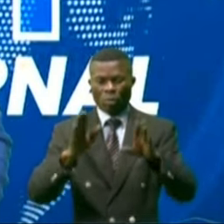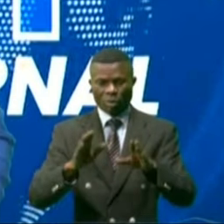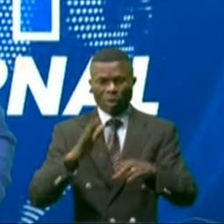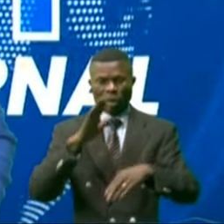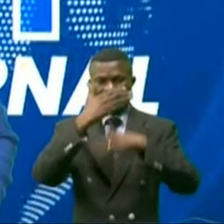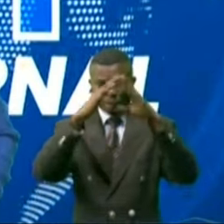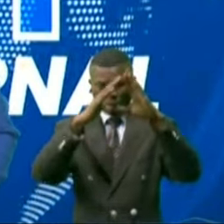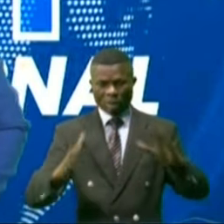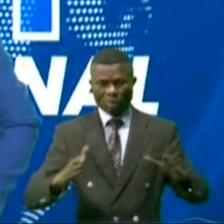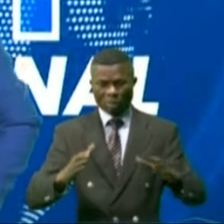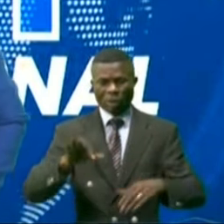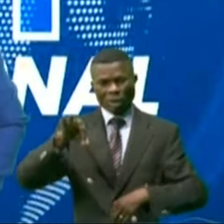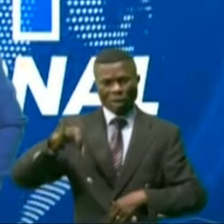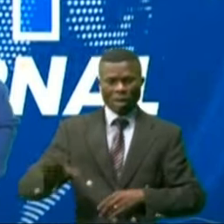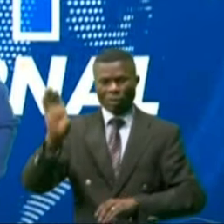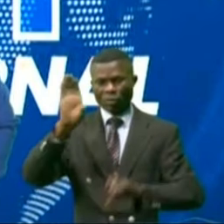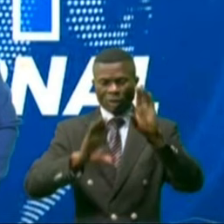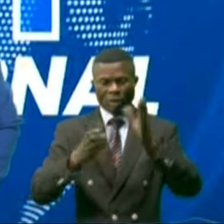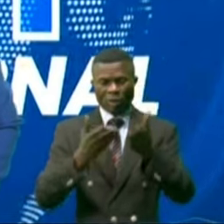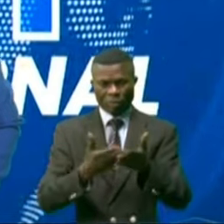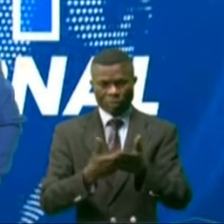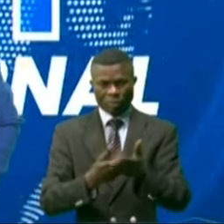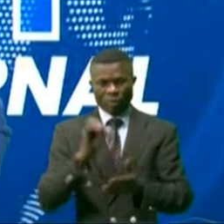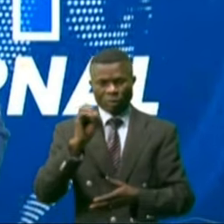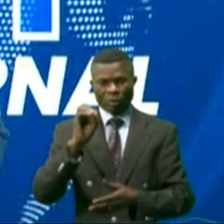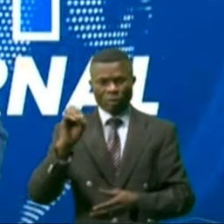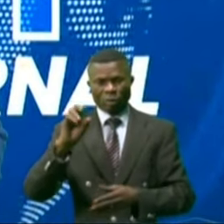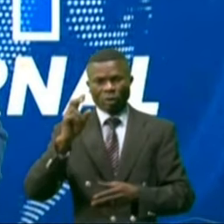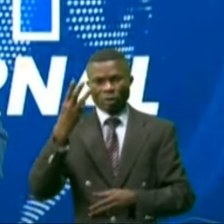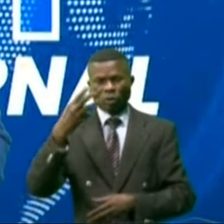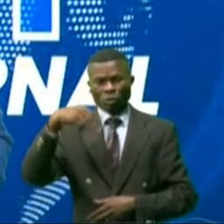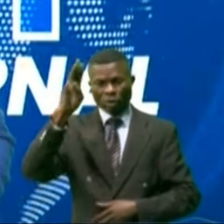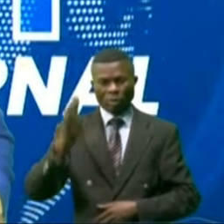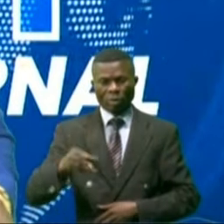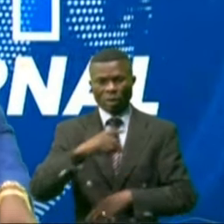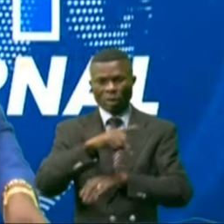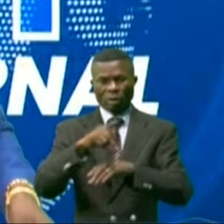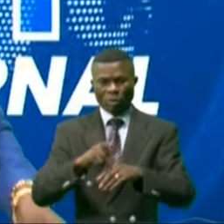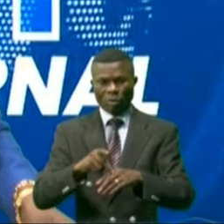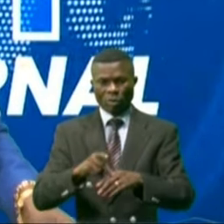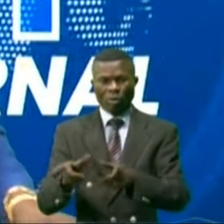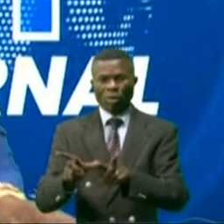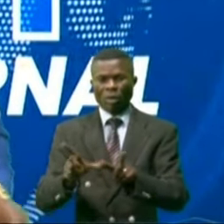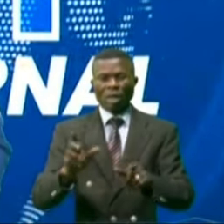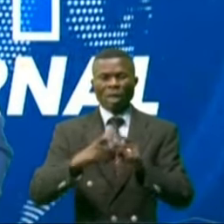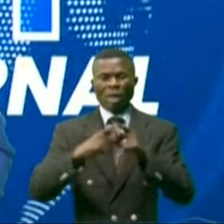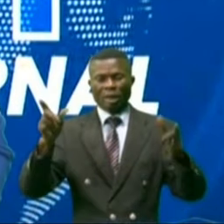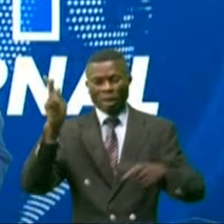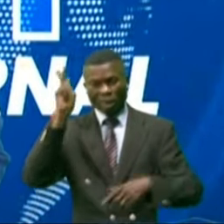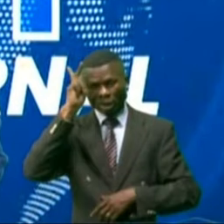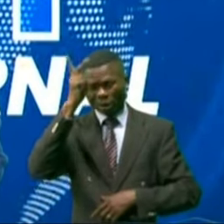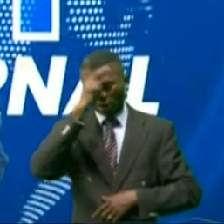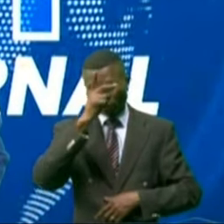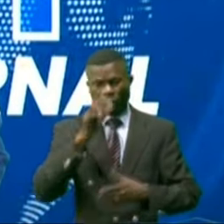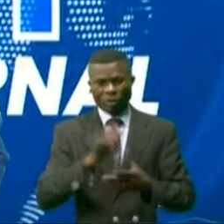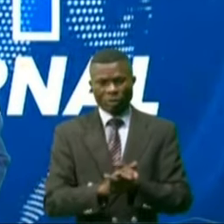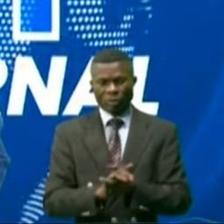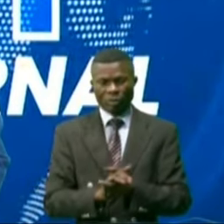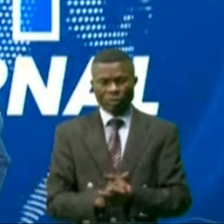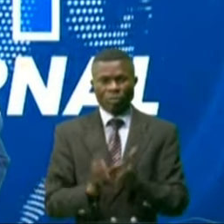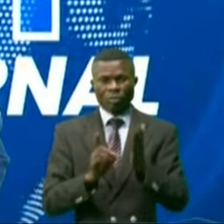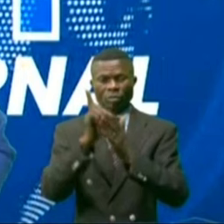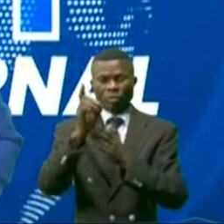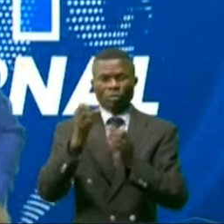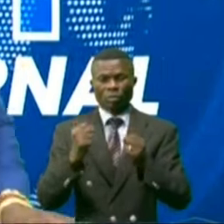communautaire réalisées grâce à la dotation 0,3% dans la province du Grand Katanga. Je disais donc, promouvoir le